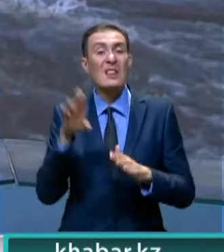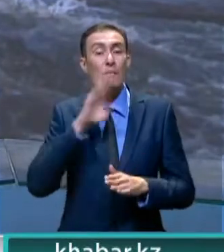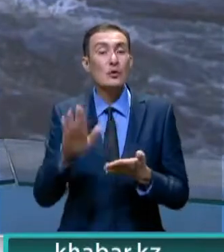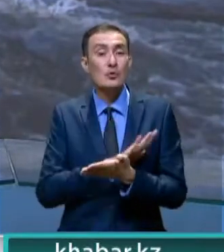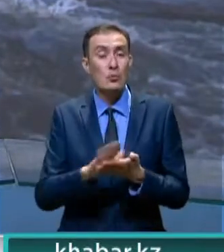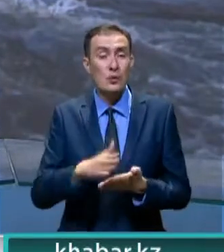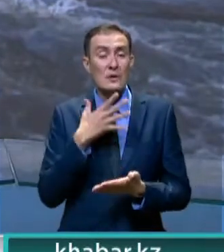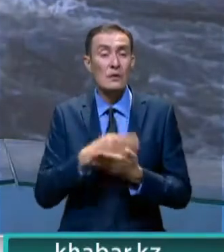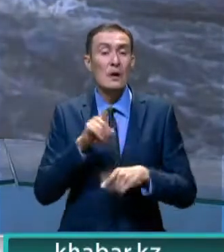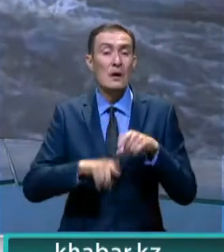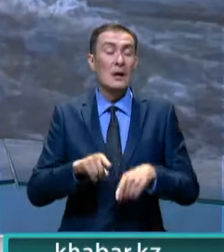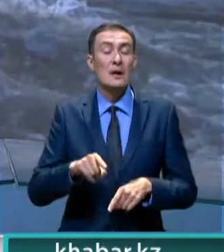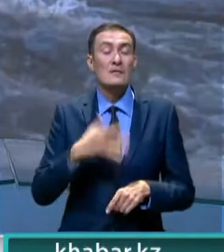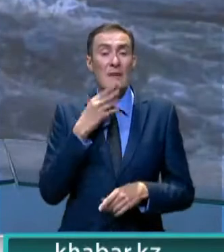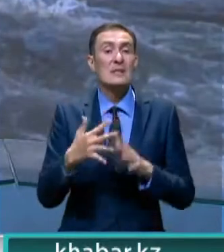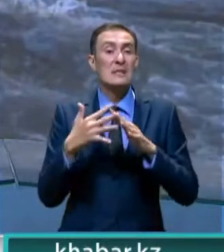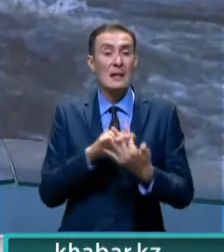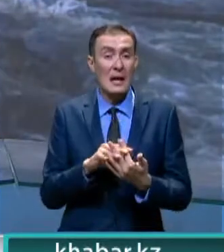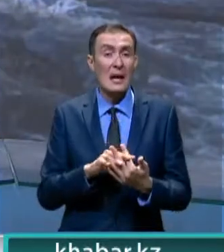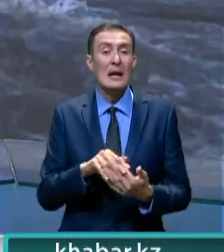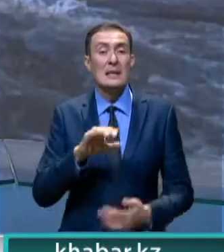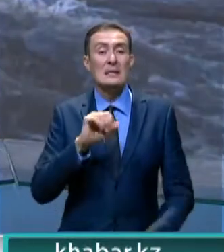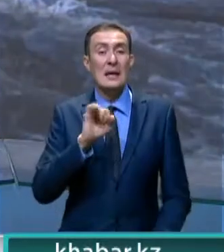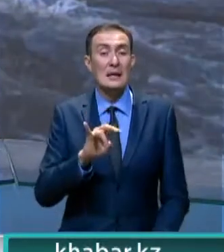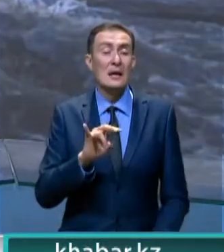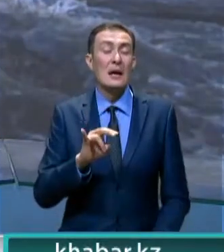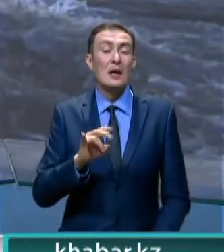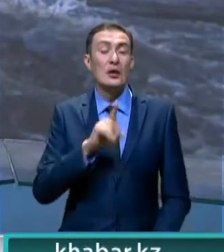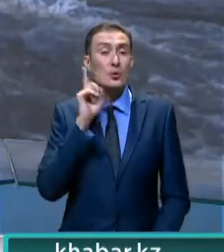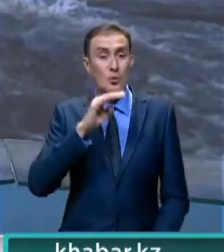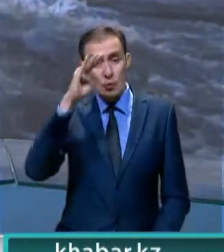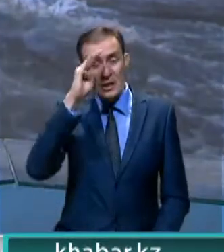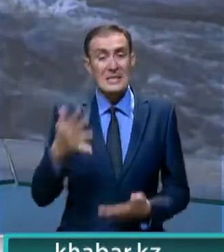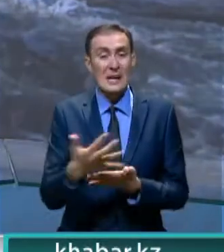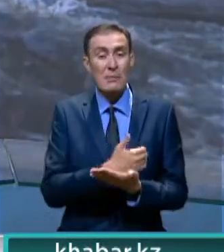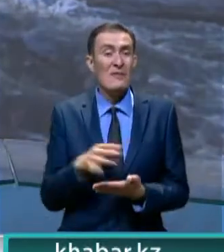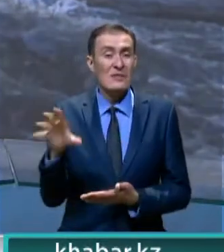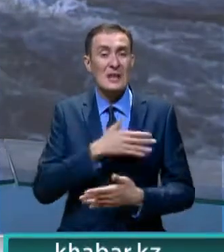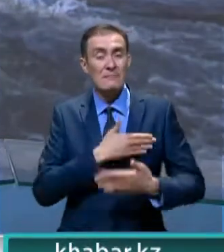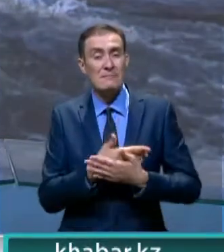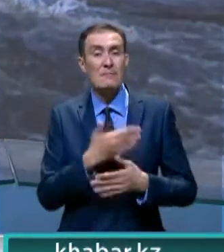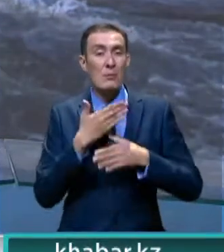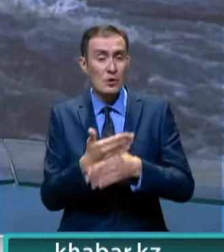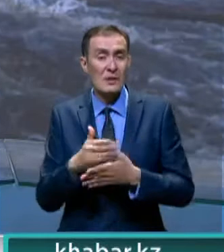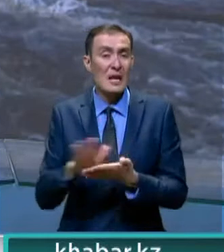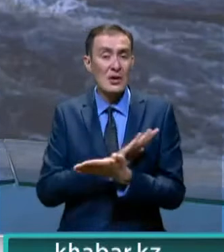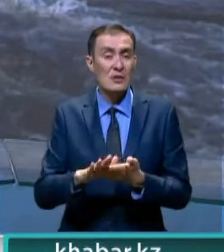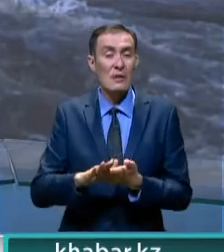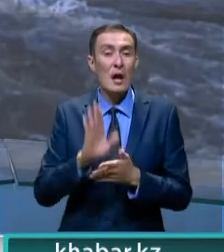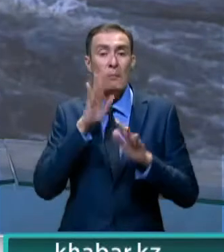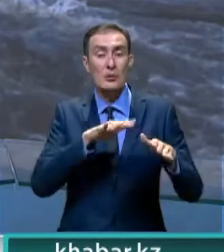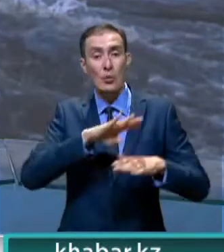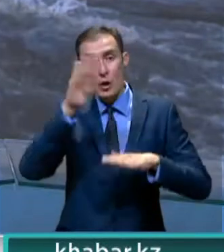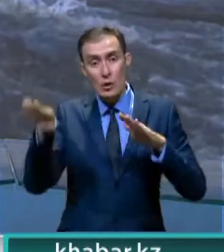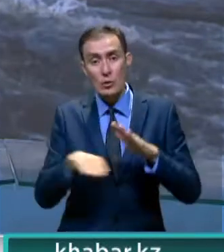Патриот родного края, страны, родного села Саин Шагаптова. Юноша собрал всех неравнодушных помощников и очистил морское дно